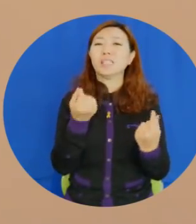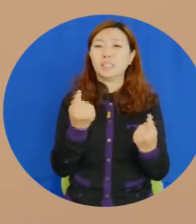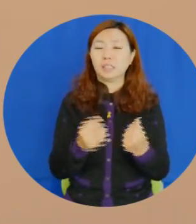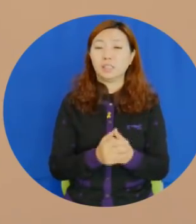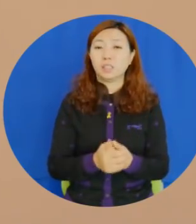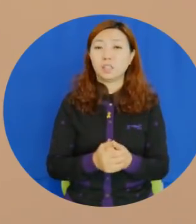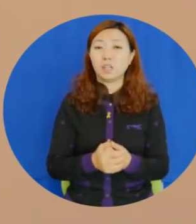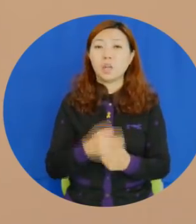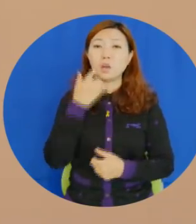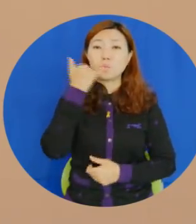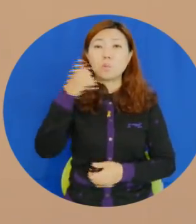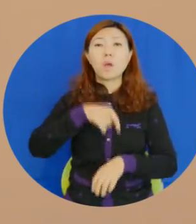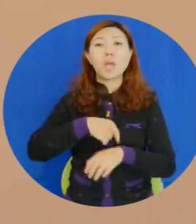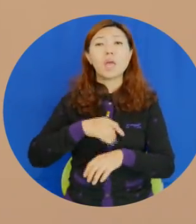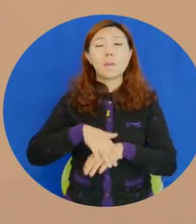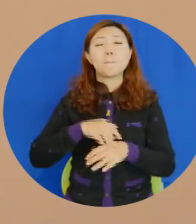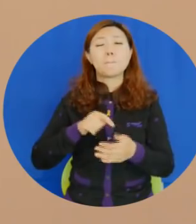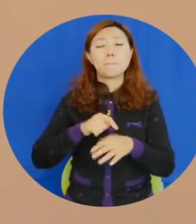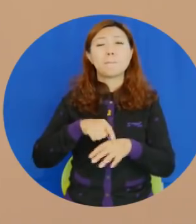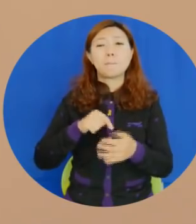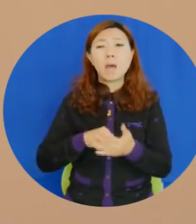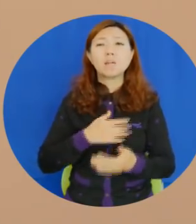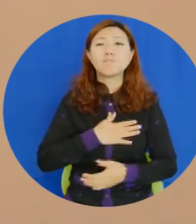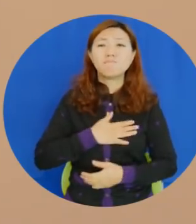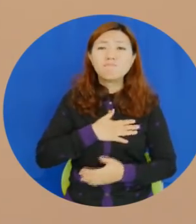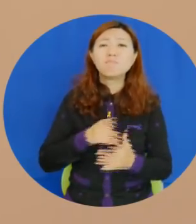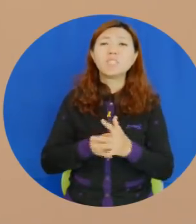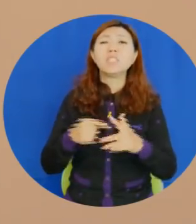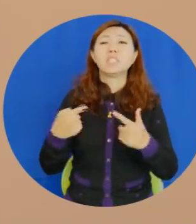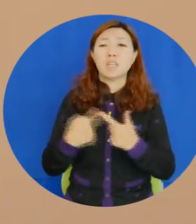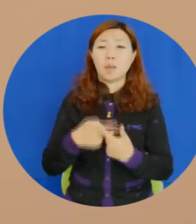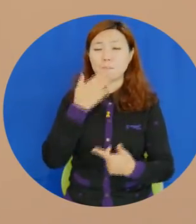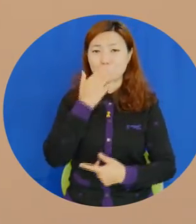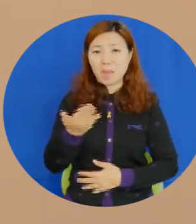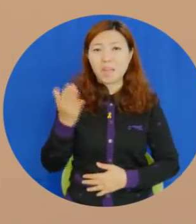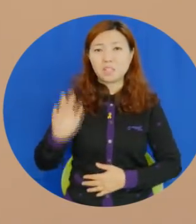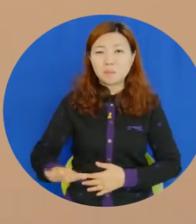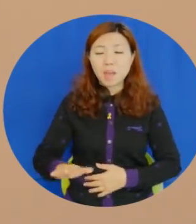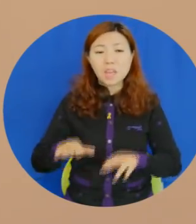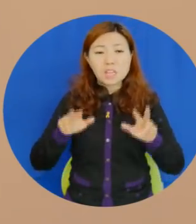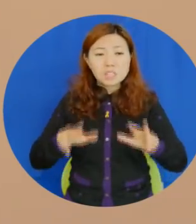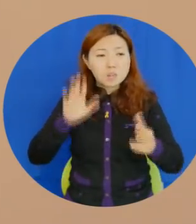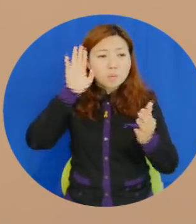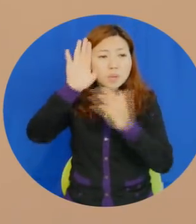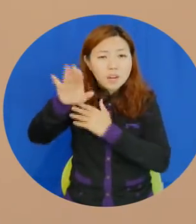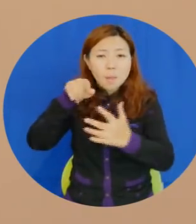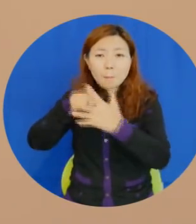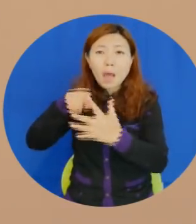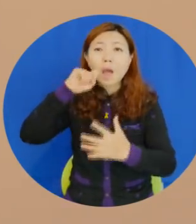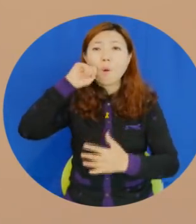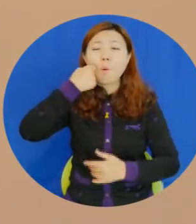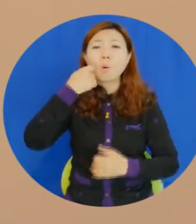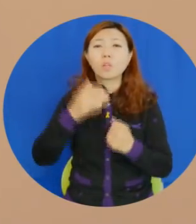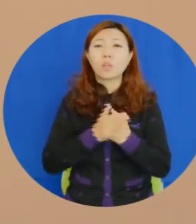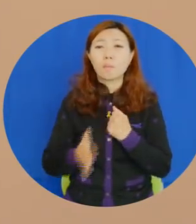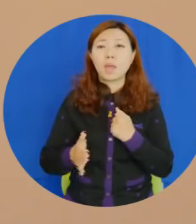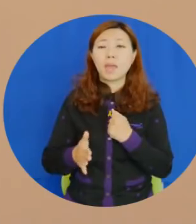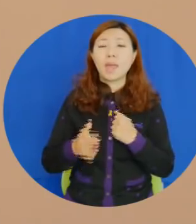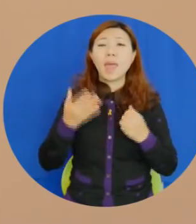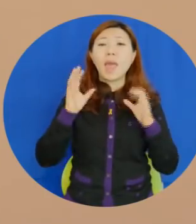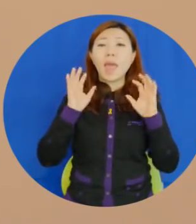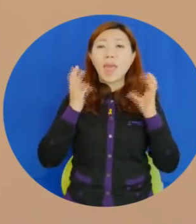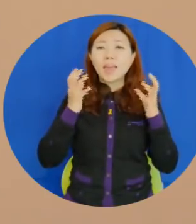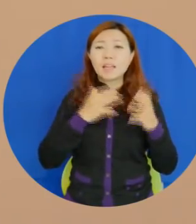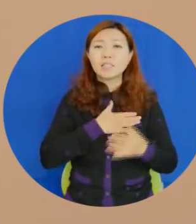그러니까 그런 식으로, 그러니까 부모의 심정은 나도 이해가 돼요. 그러나 지금은 어떻게 해야 될지 모르는